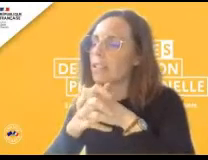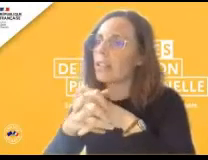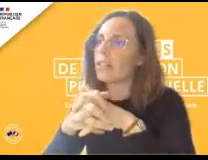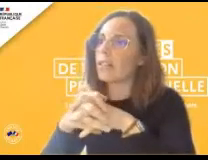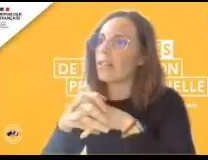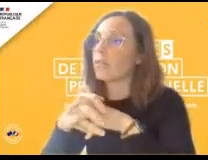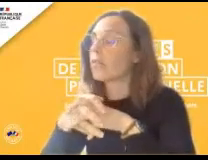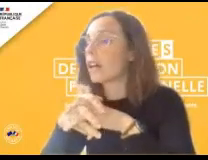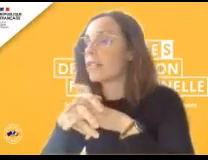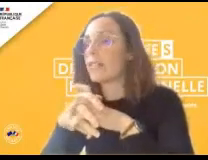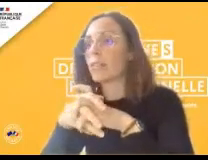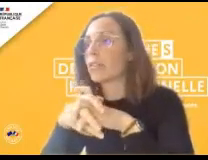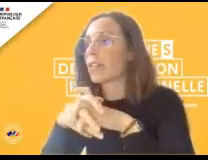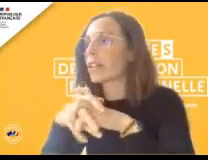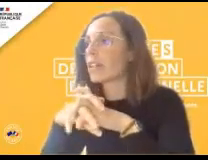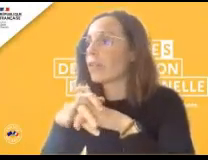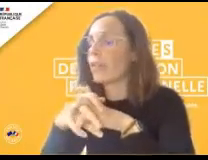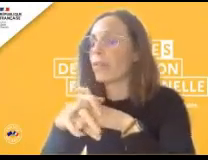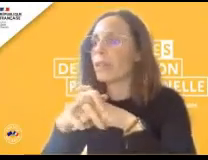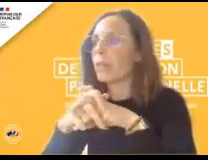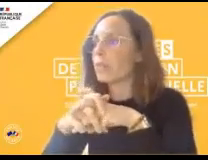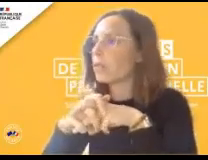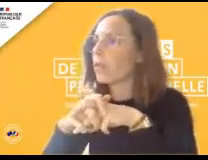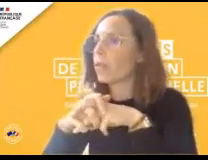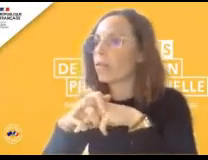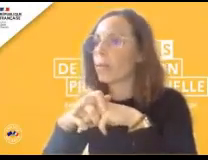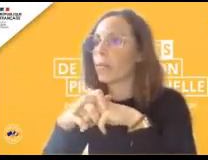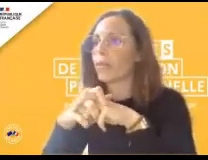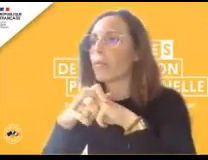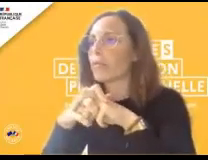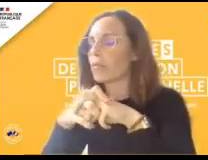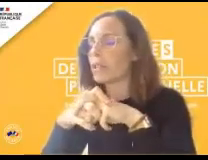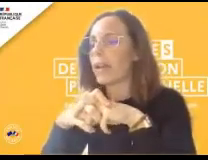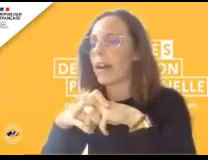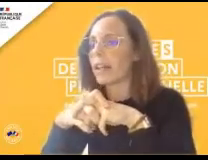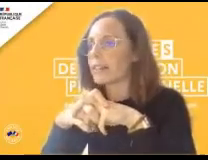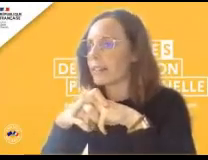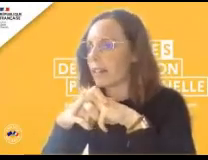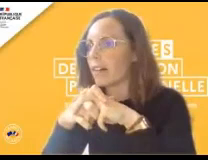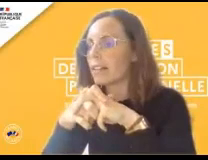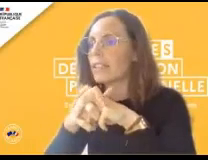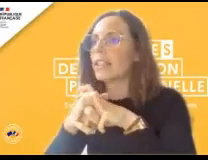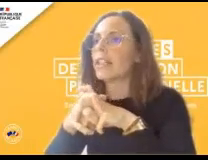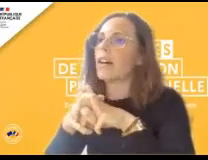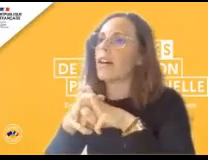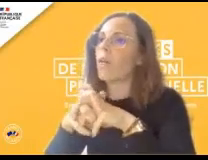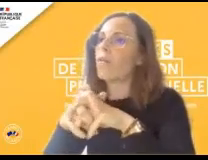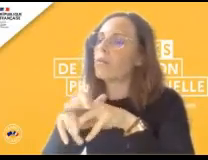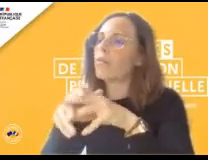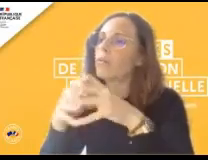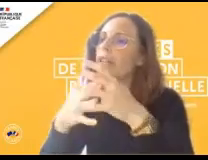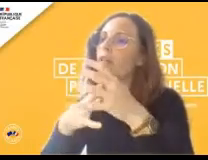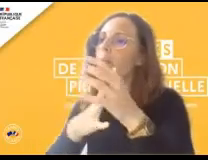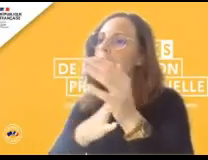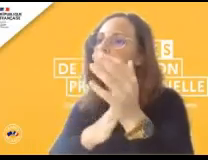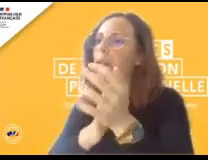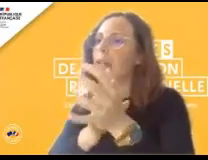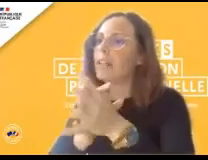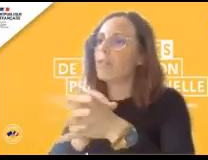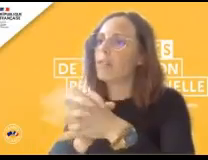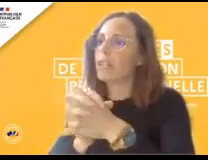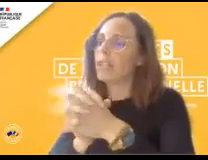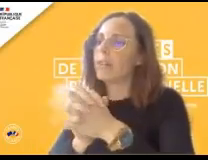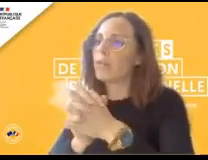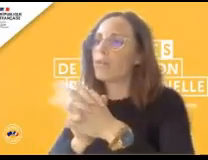indépendants, donc artisans, exploitants agricoles, micro-entrepreneurs, professions libérales, etc. On va pouvoir aussi accompagner